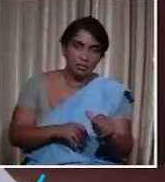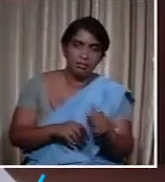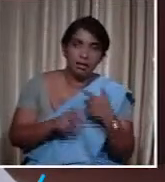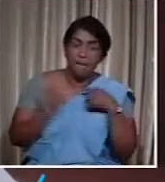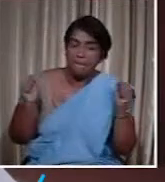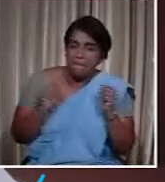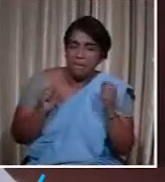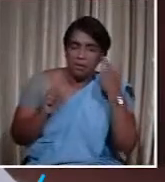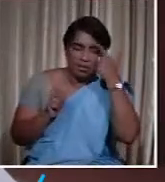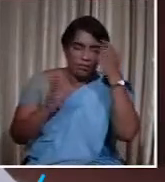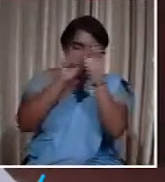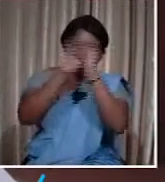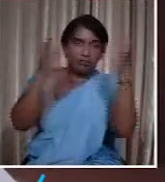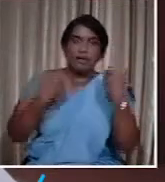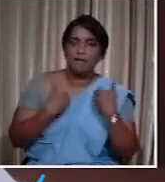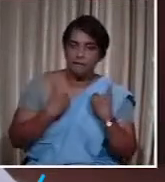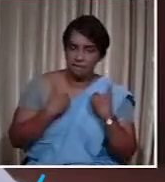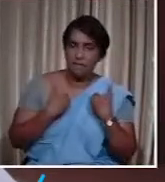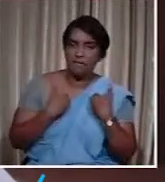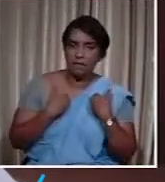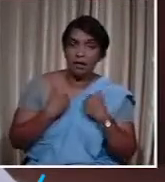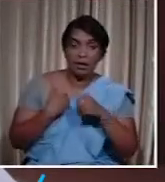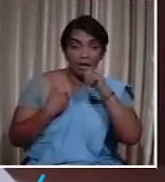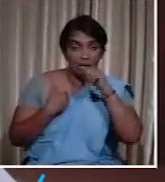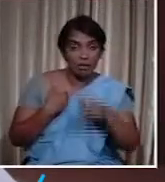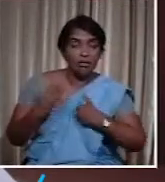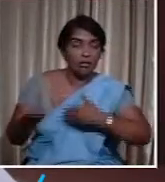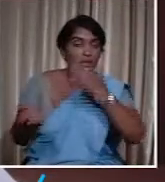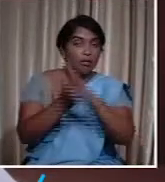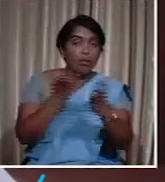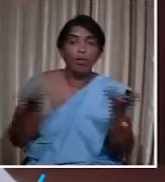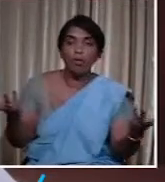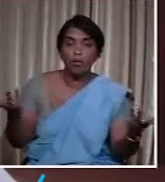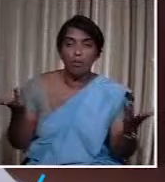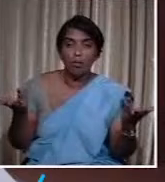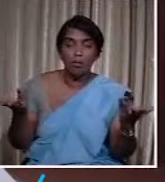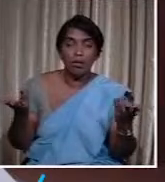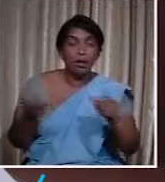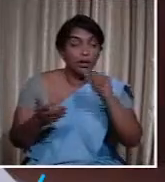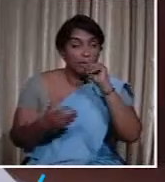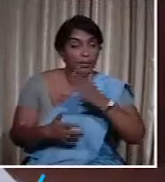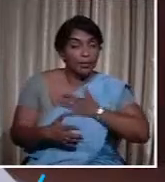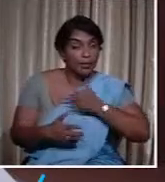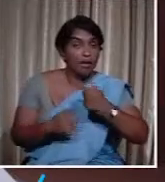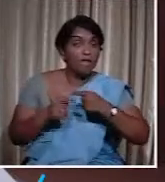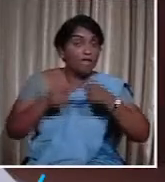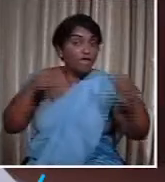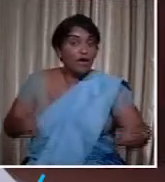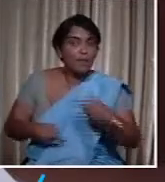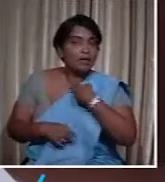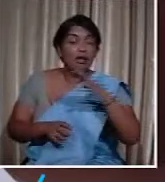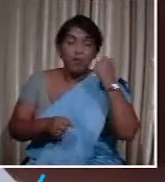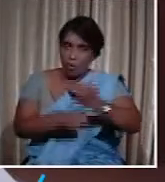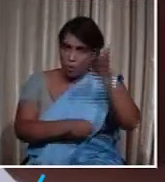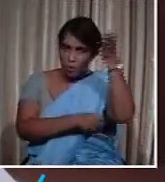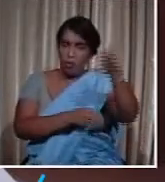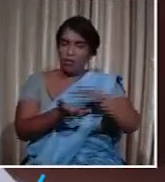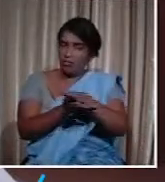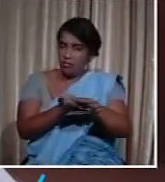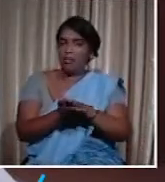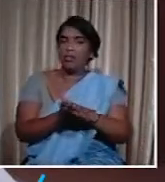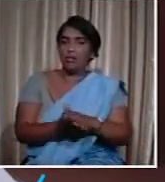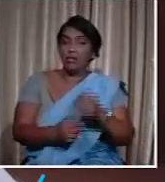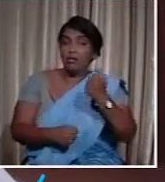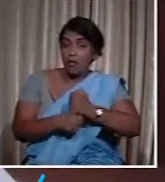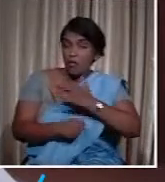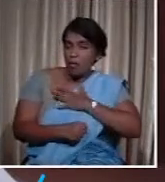බියජනක චිත්‍රයක් අපි ඉස්සරහා තිබෙන්නේ එහෙනම් සත්භාව වෙන්න ඕන කාගෙන්ද සත්භාව වෙන්න ඕන විපක්ෂයෙන් නෙවෙයි ආණ්ඩුවෙන් ආණ්ඩුවෙන්